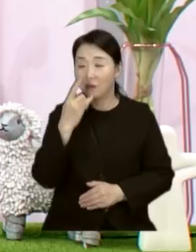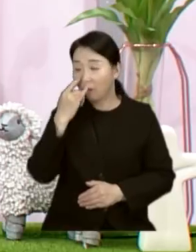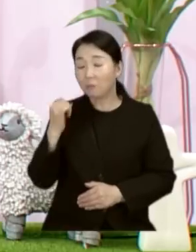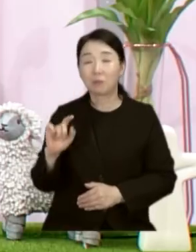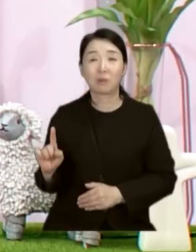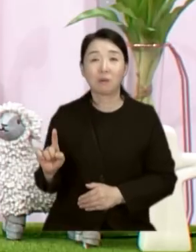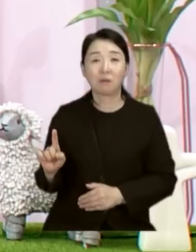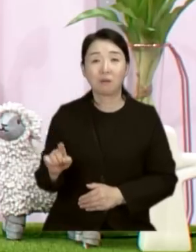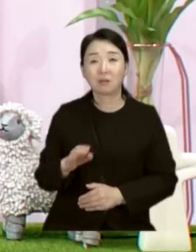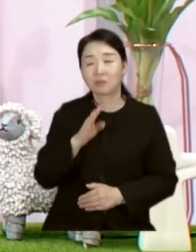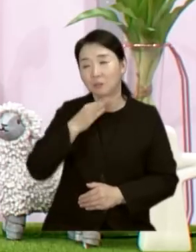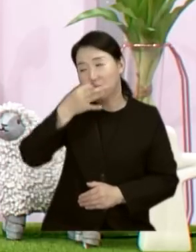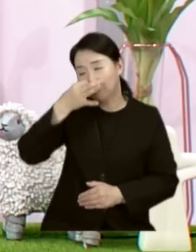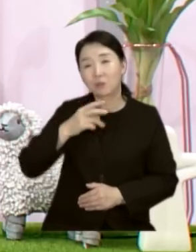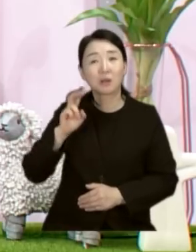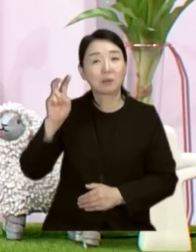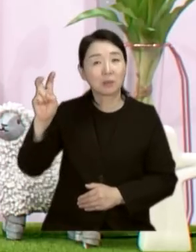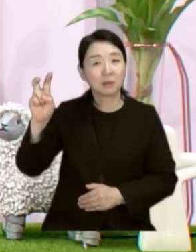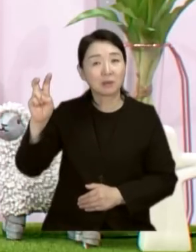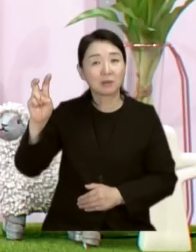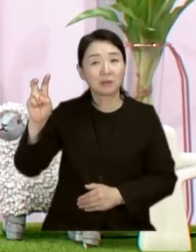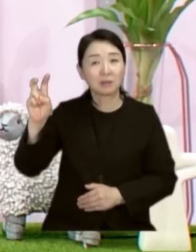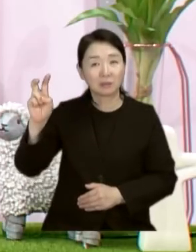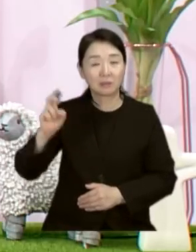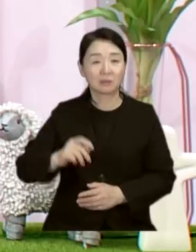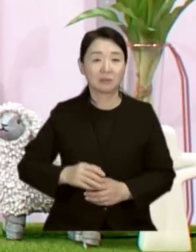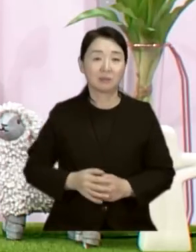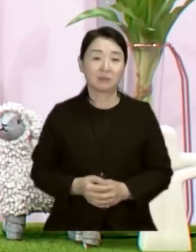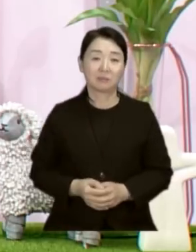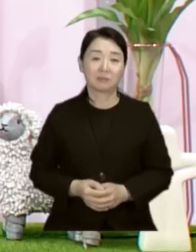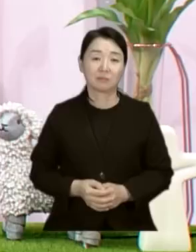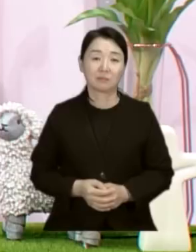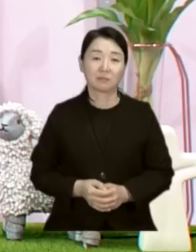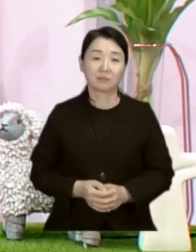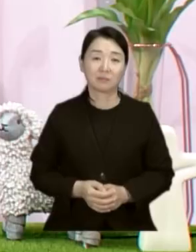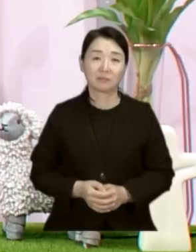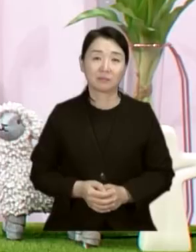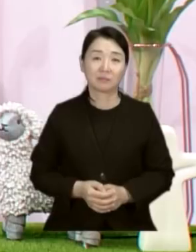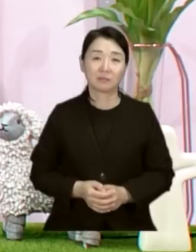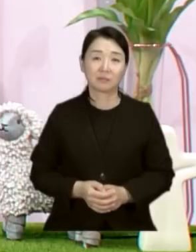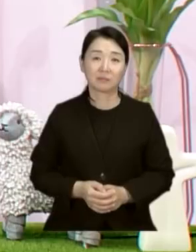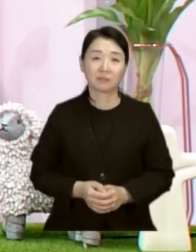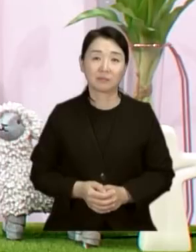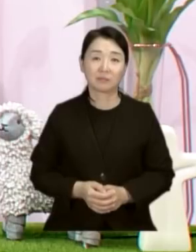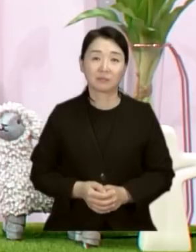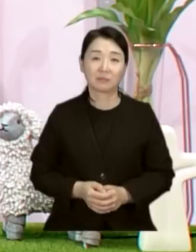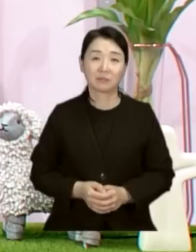그 엄마들은 얼마나 힘들까? 그렇지. 그래서 진짜 제가